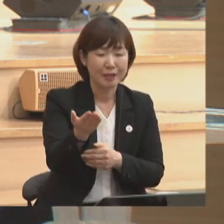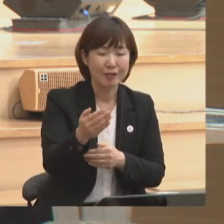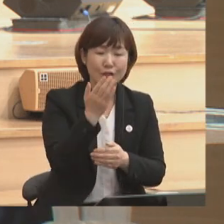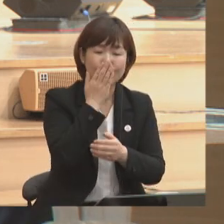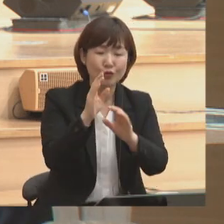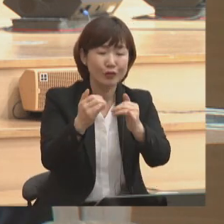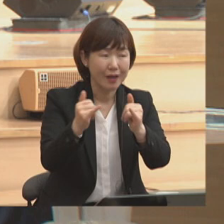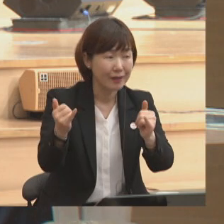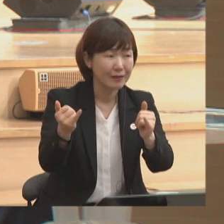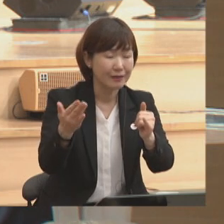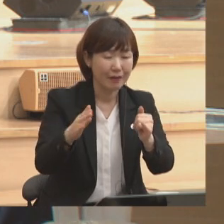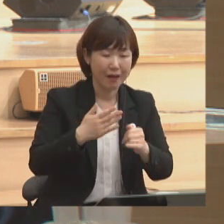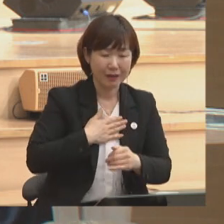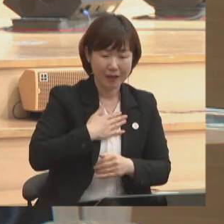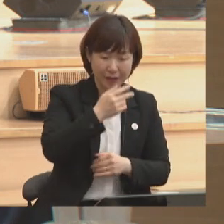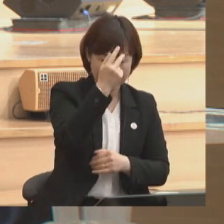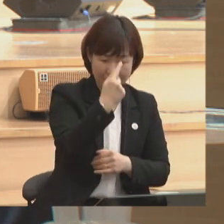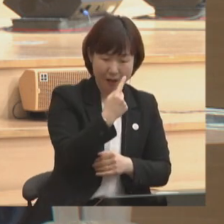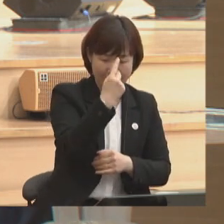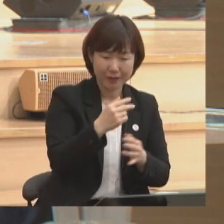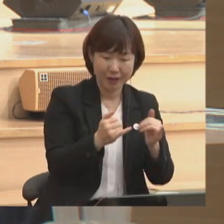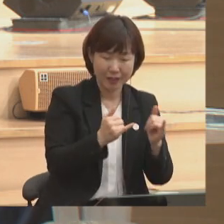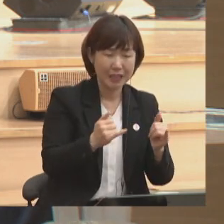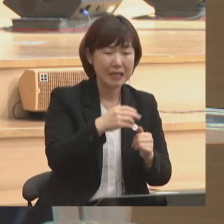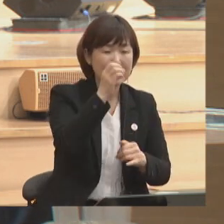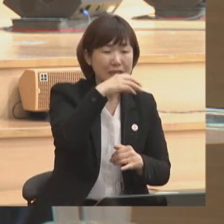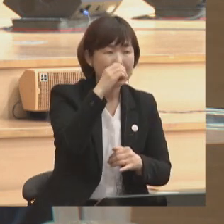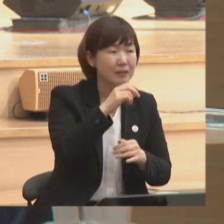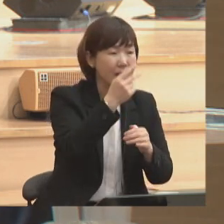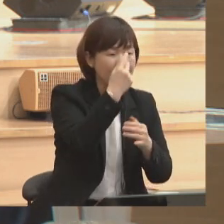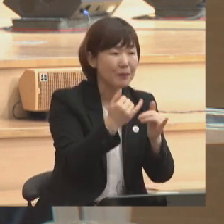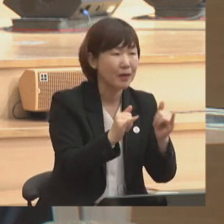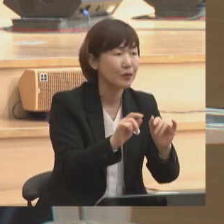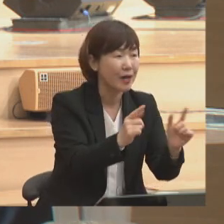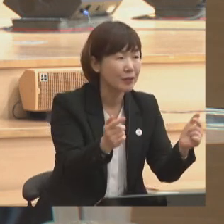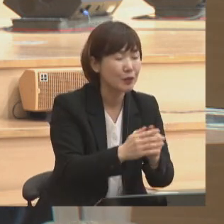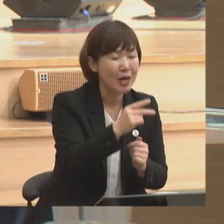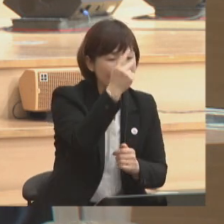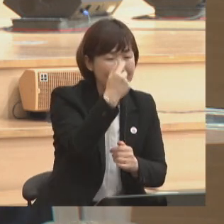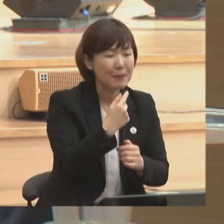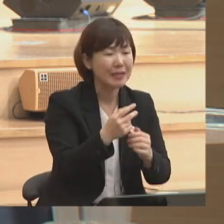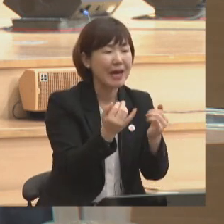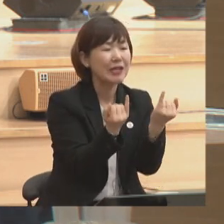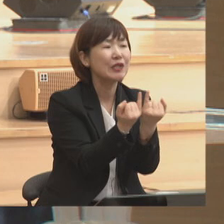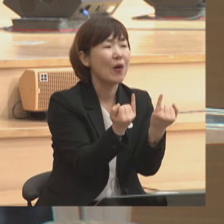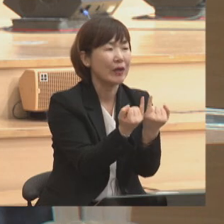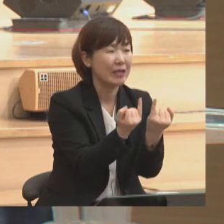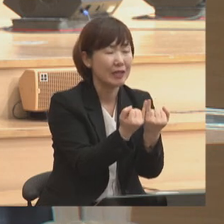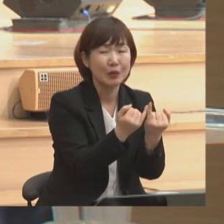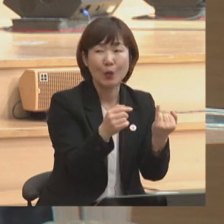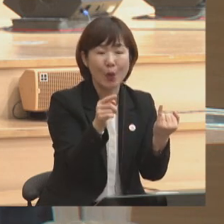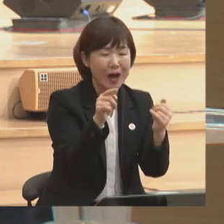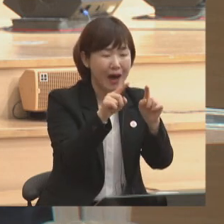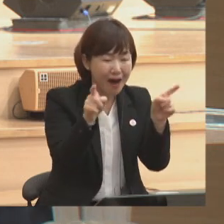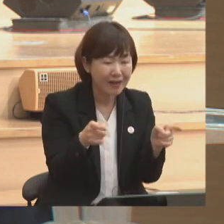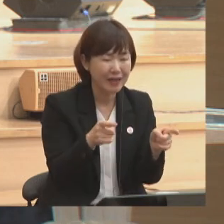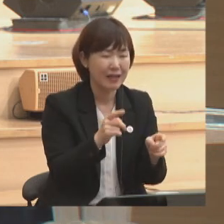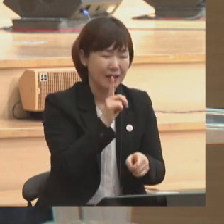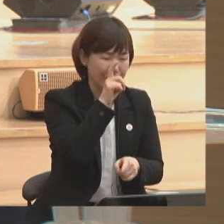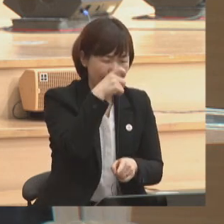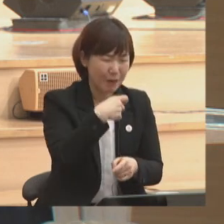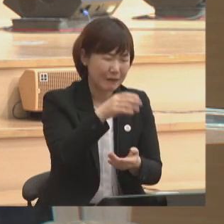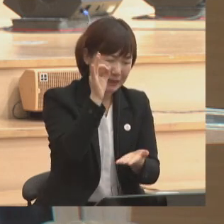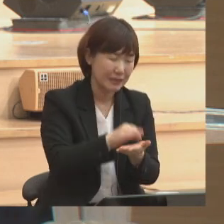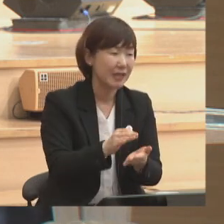유대인인데 사마리아인인 나에게, 그냥 사마리아인도 아니죠, 사마리아 여인, 그리고 갈릴리 열고 더럽고 천한